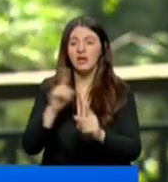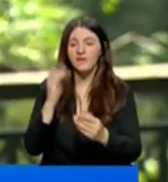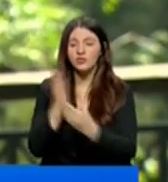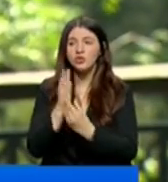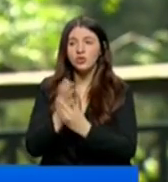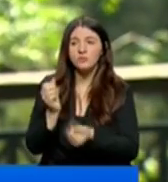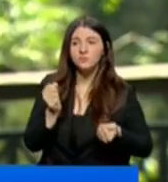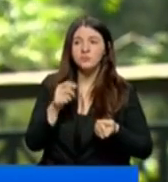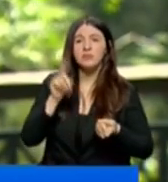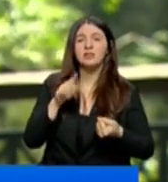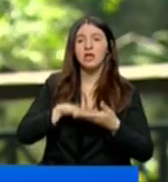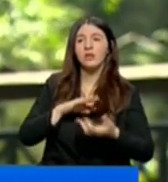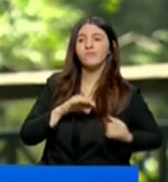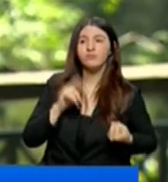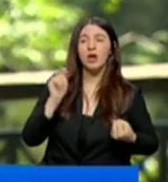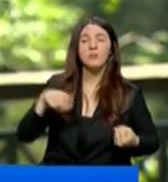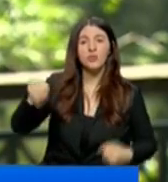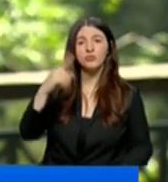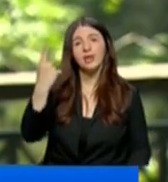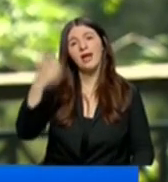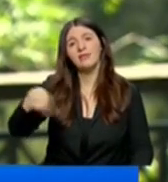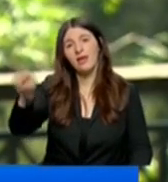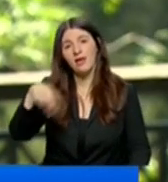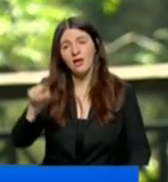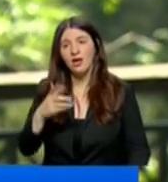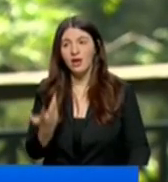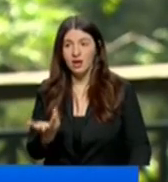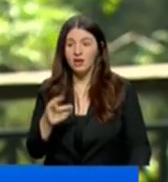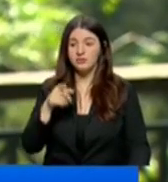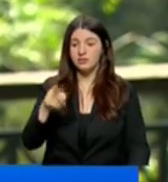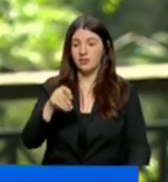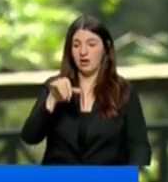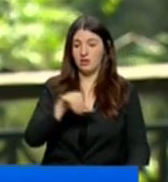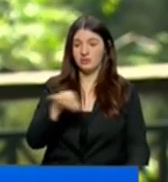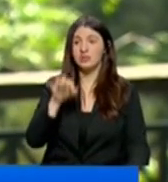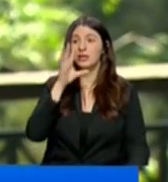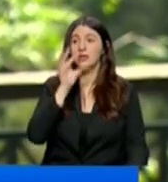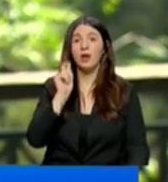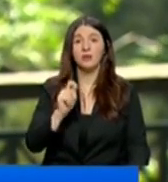yerlerde. Bazı güçler tutuyorlardı bir yerlerde. Siz